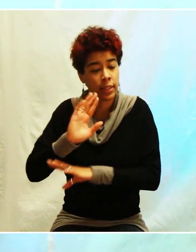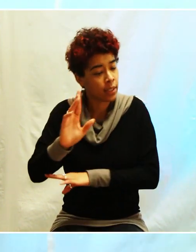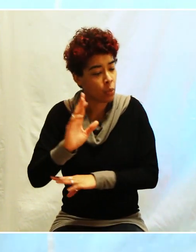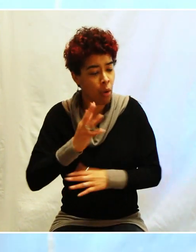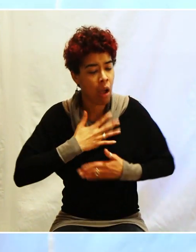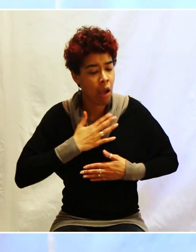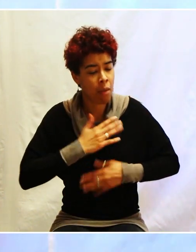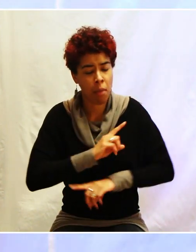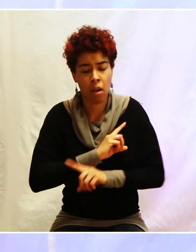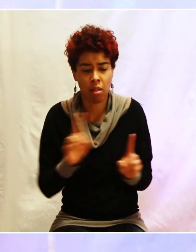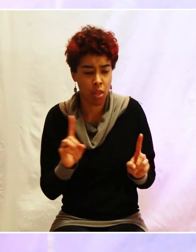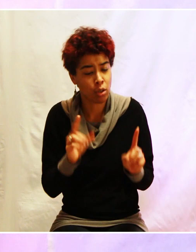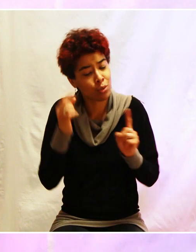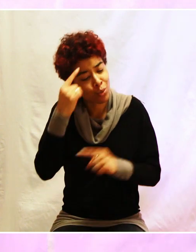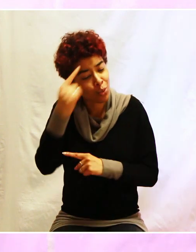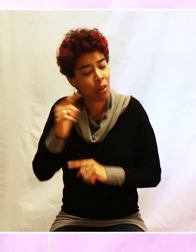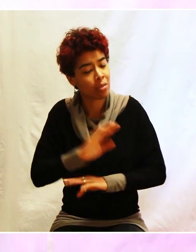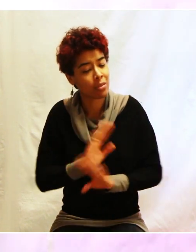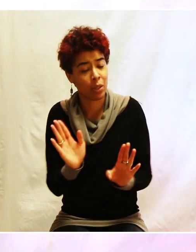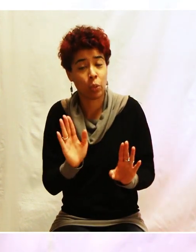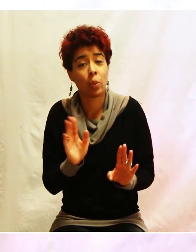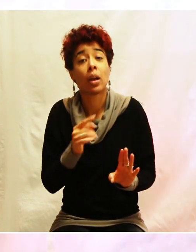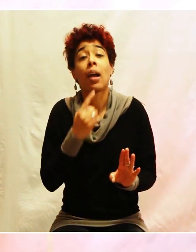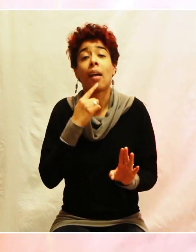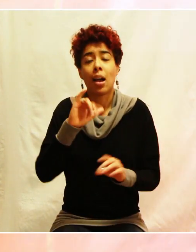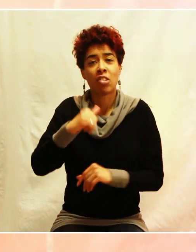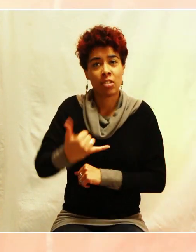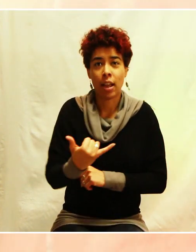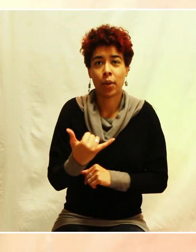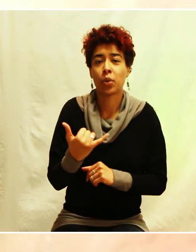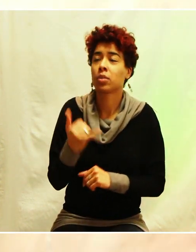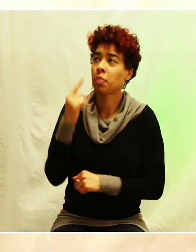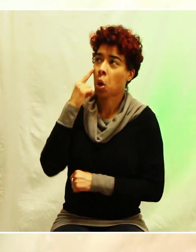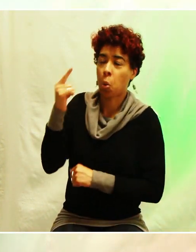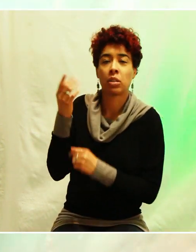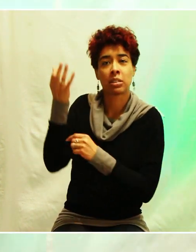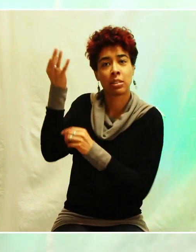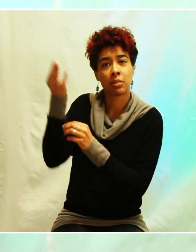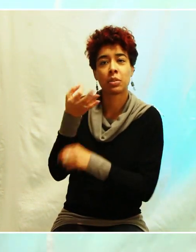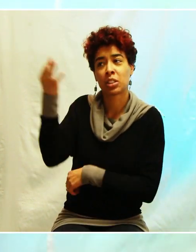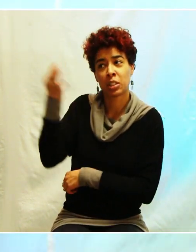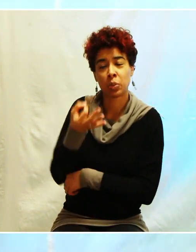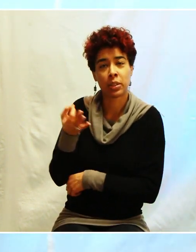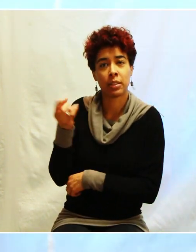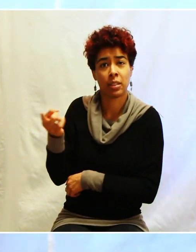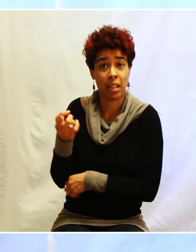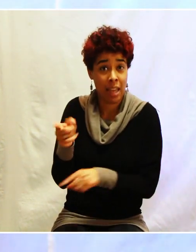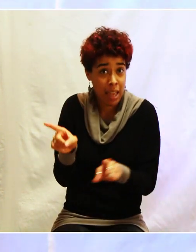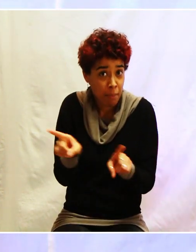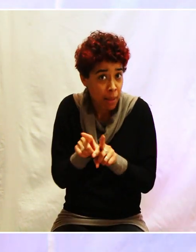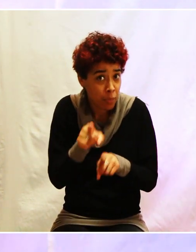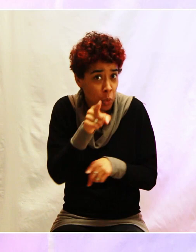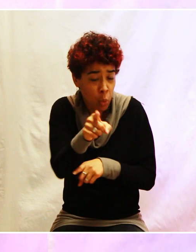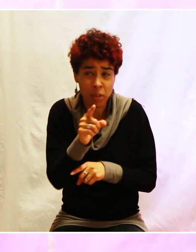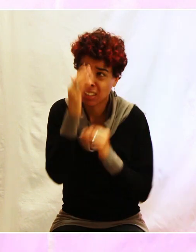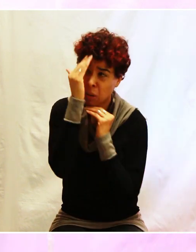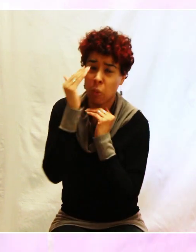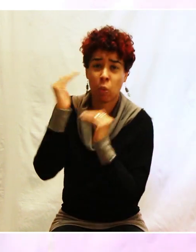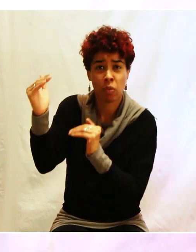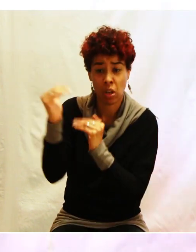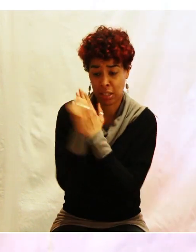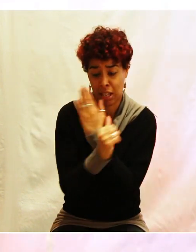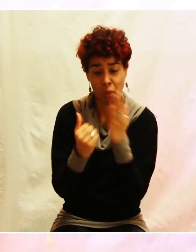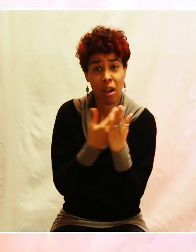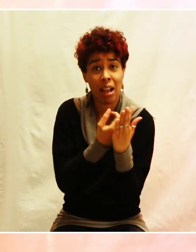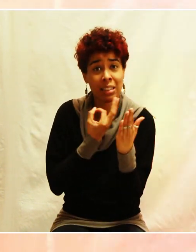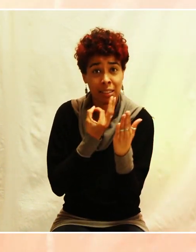crois seulement ». Donc il va se reposer sur la parole de Dieu. Et Dieu t'invite aujourd'hui à te reposer simplement sur les Écritures, parce que les Écritures